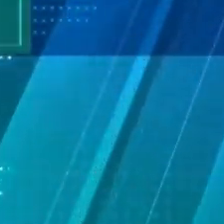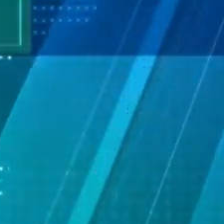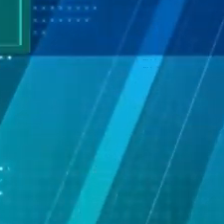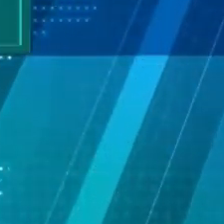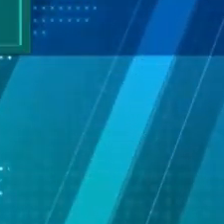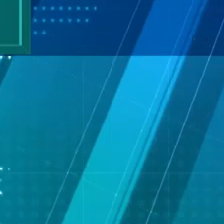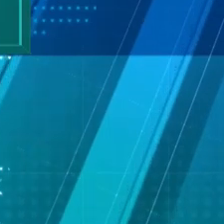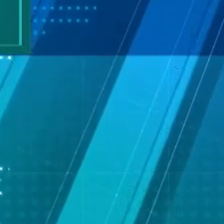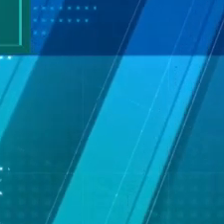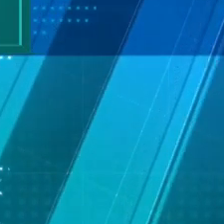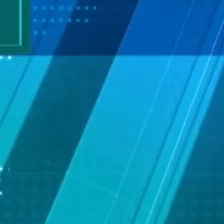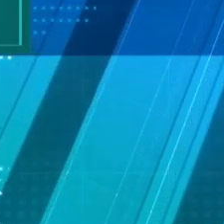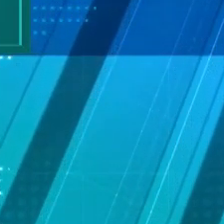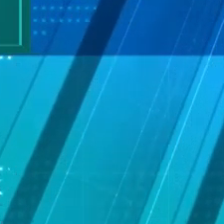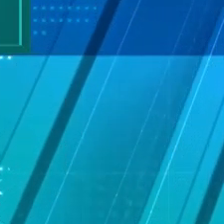Дякую!